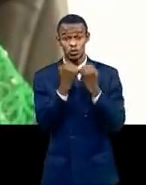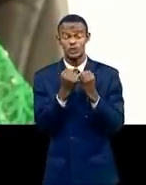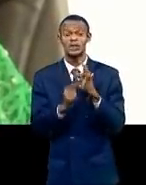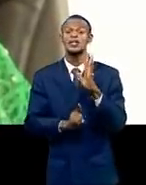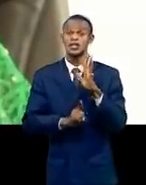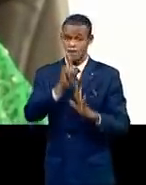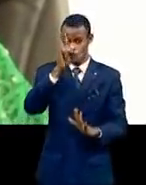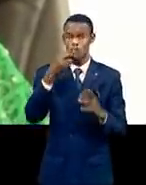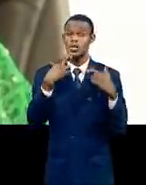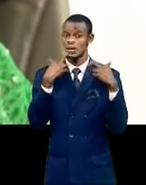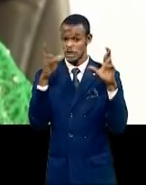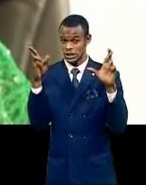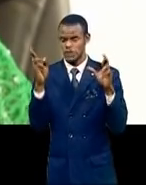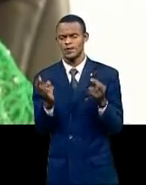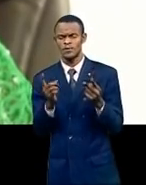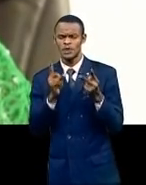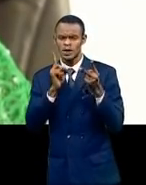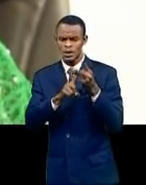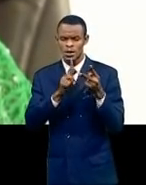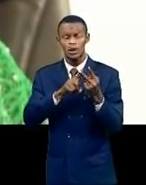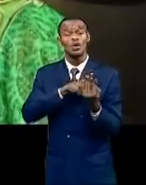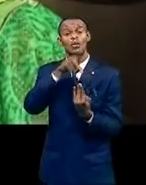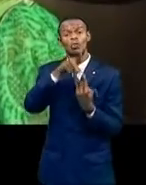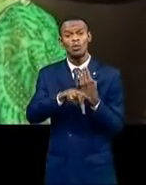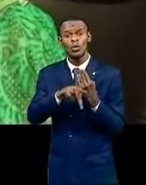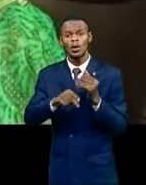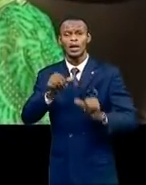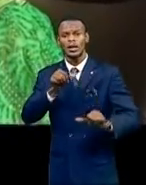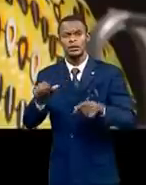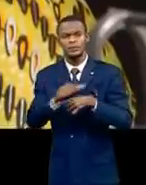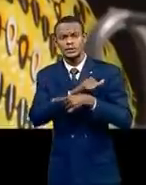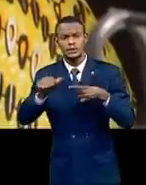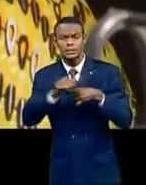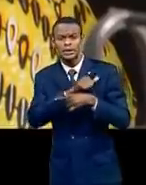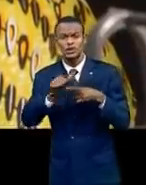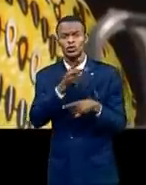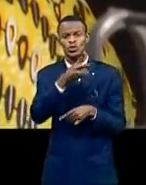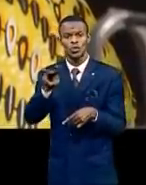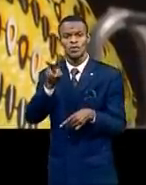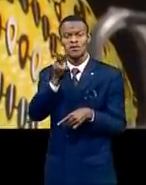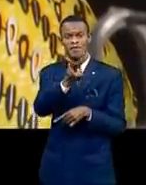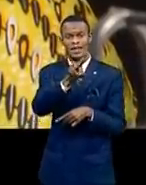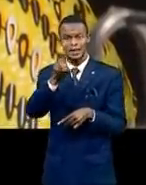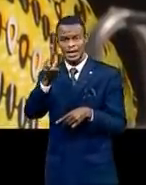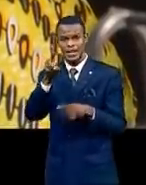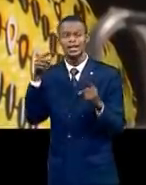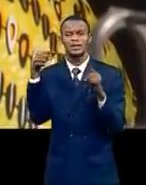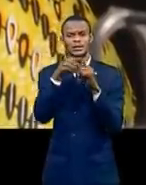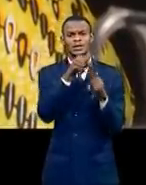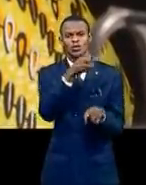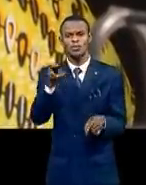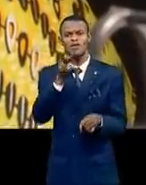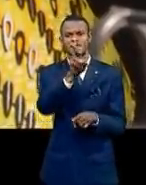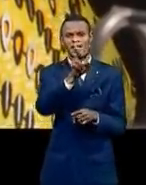sa réussite. Le programme d'action 2021-2023, examiné par le membre du gouvernement, est centré sur